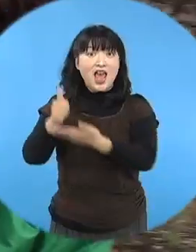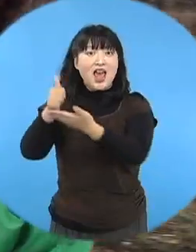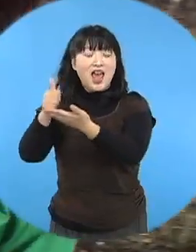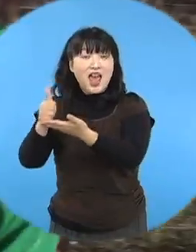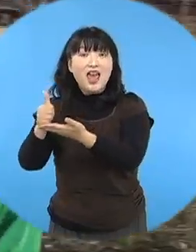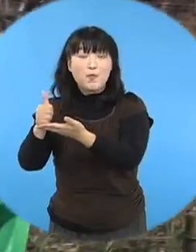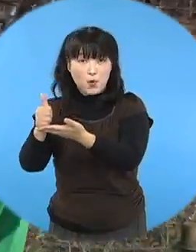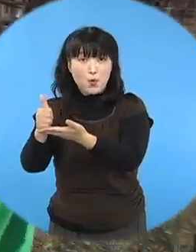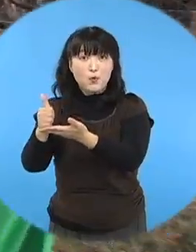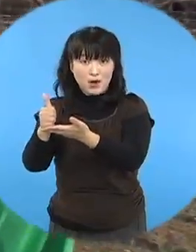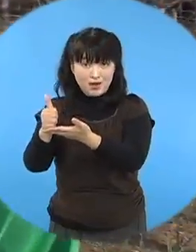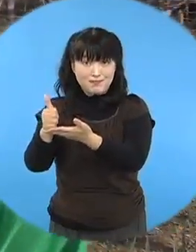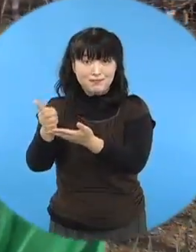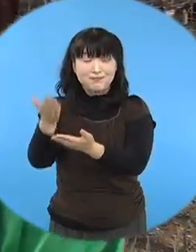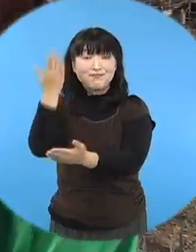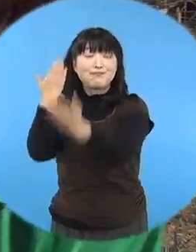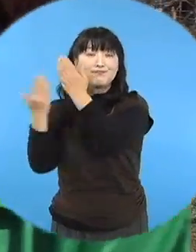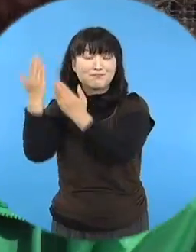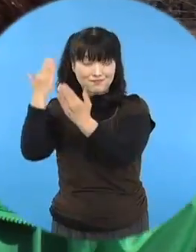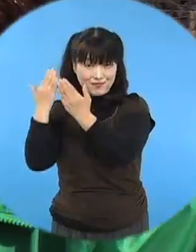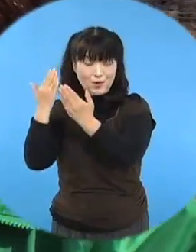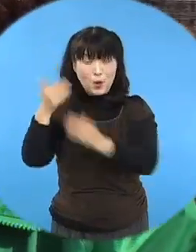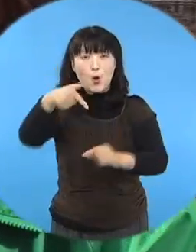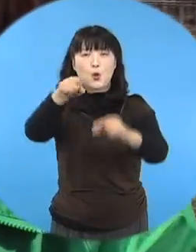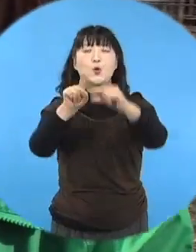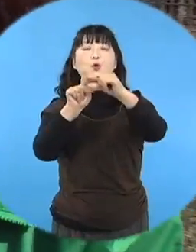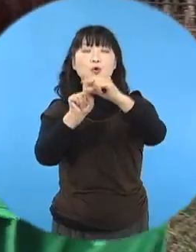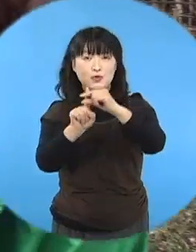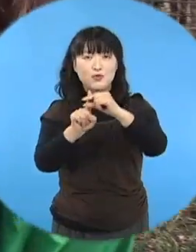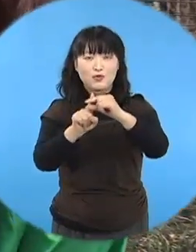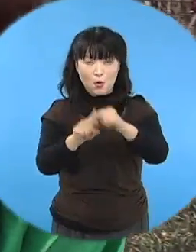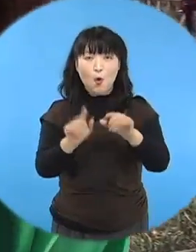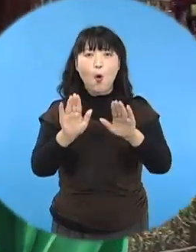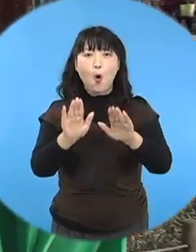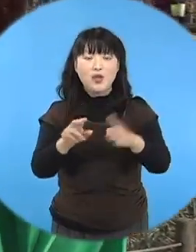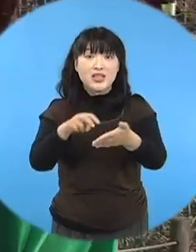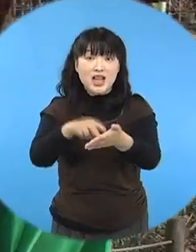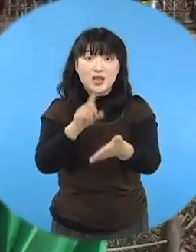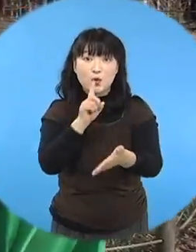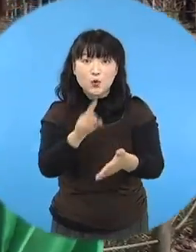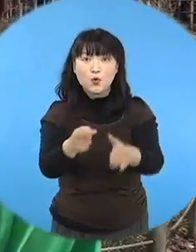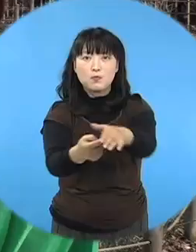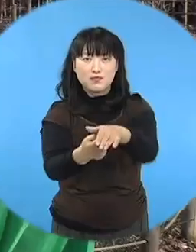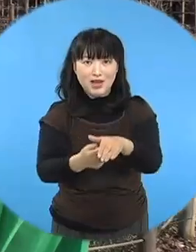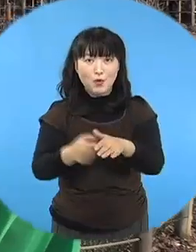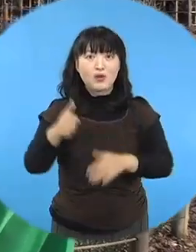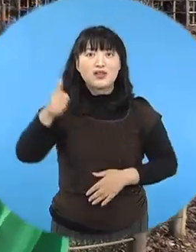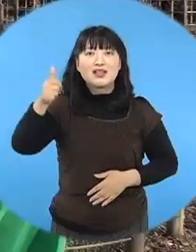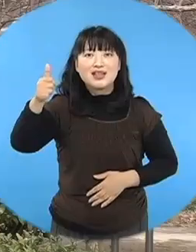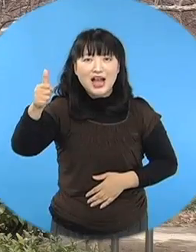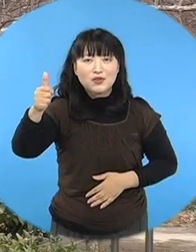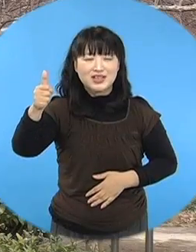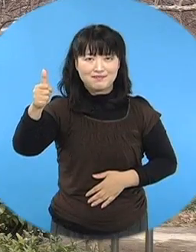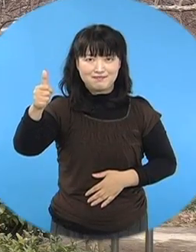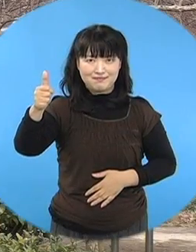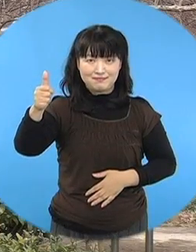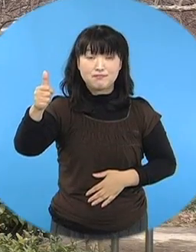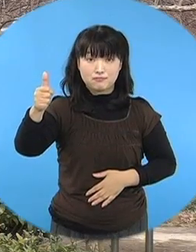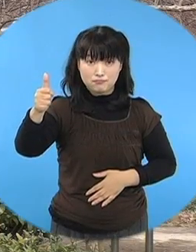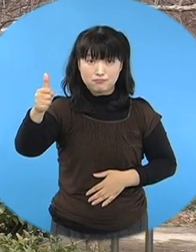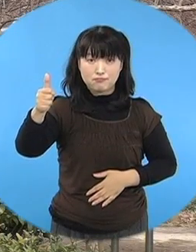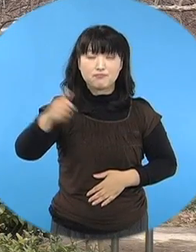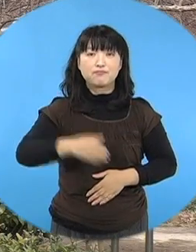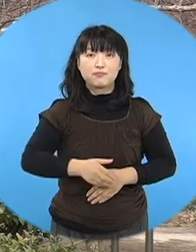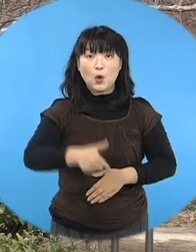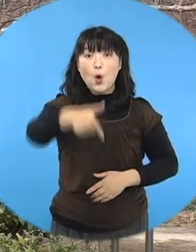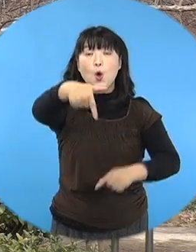衛門は府中の押し立てという村の名主だった人物なんですけれども、そうですね、府中